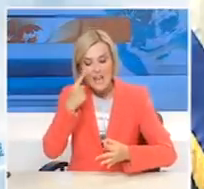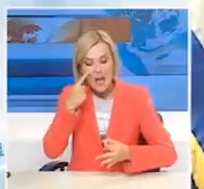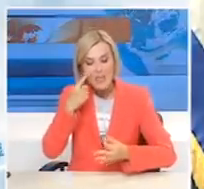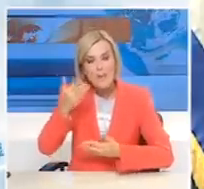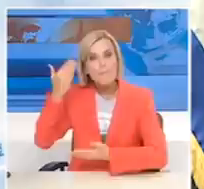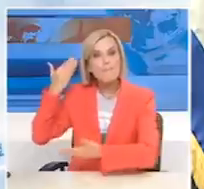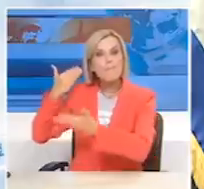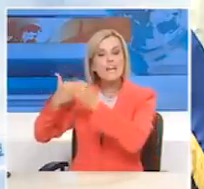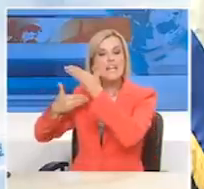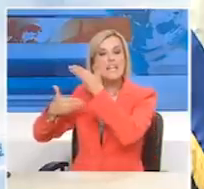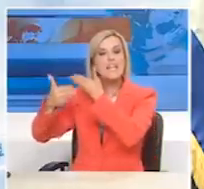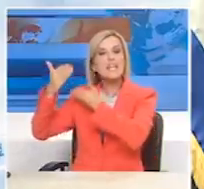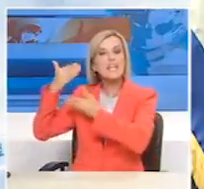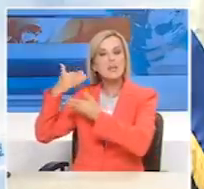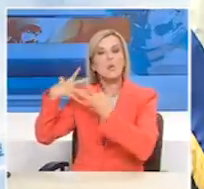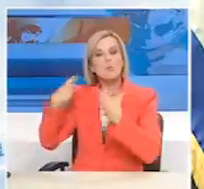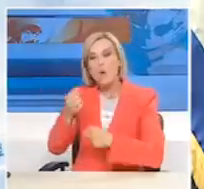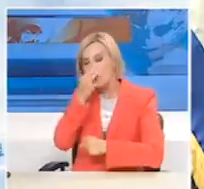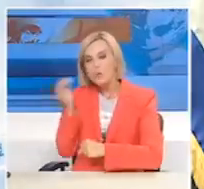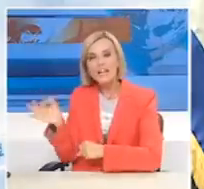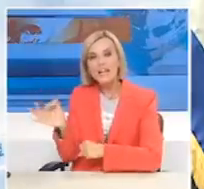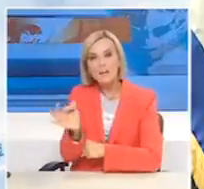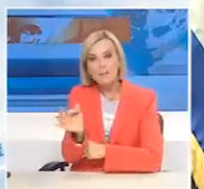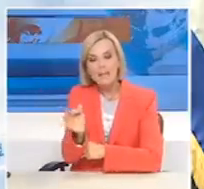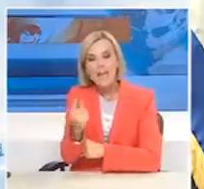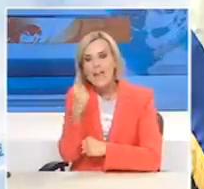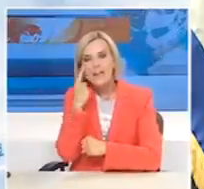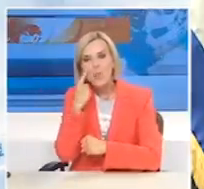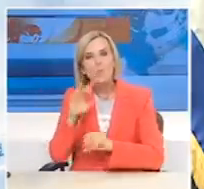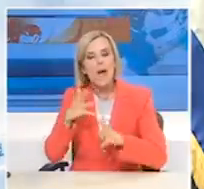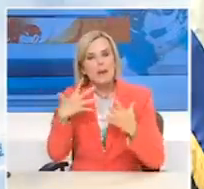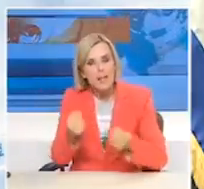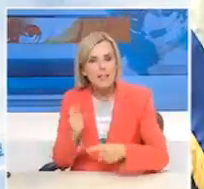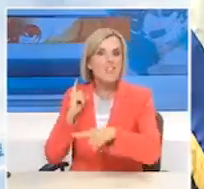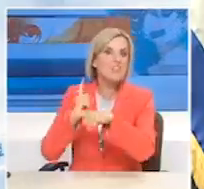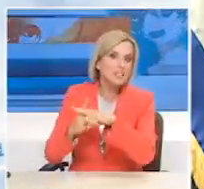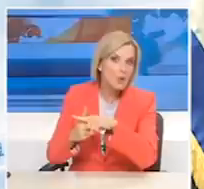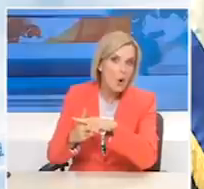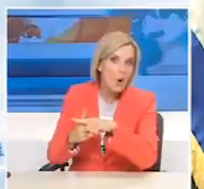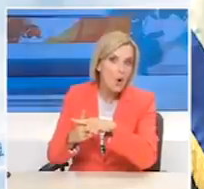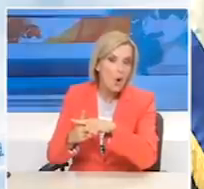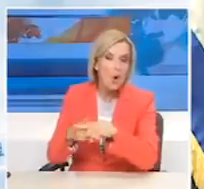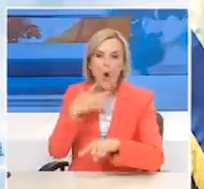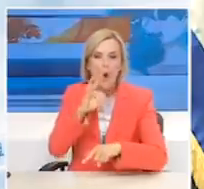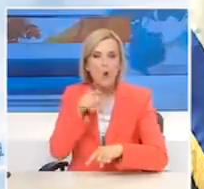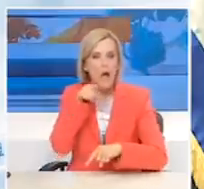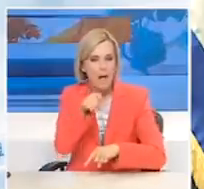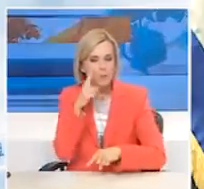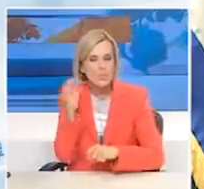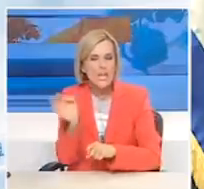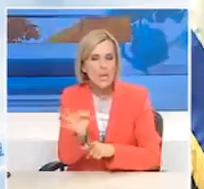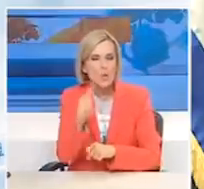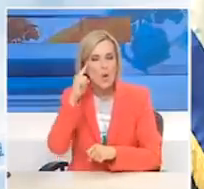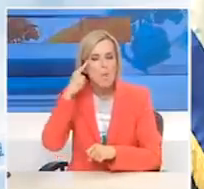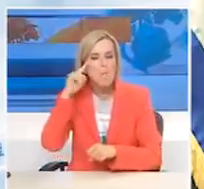τα κρούσματα γρήπης. Δεν σημαίνει κάτι πρακτικό, απλά θα δείξει αυτή την δυνατότητα που έχει ο ιός να κινείται ύπουλα σε μια χώρα και